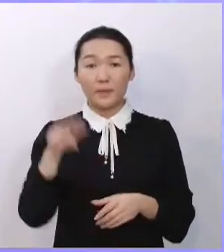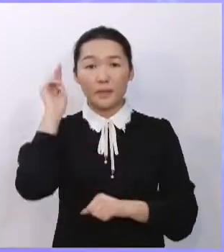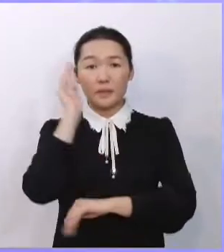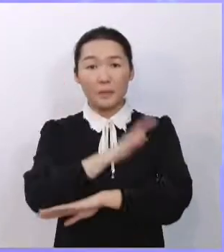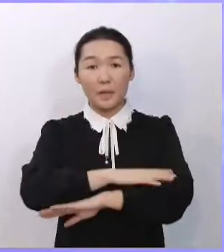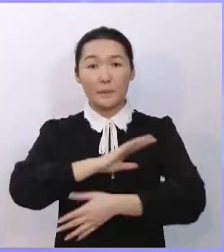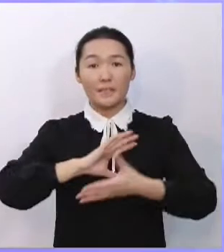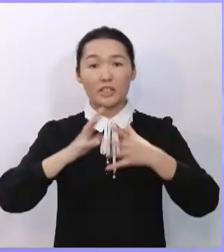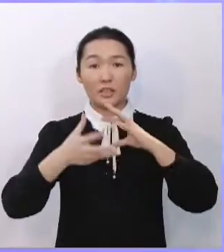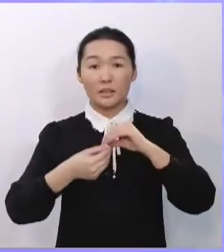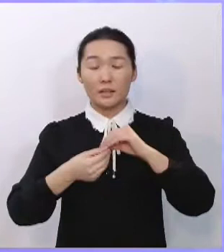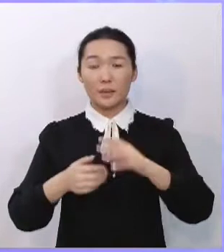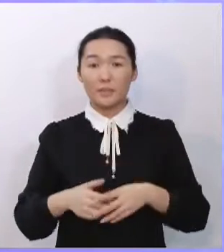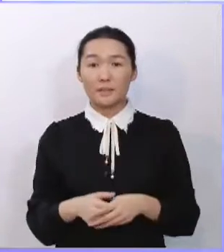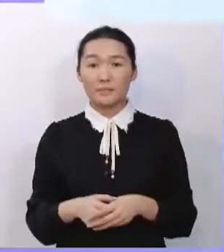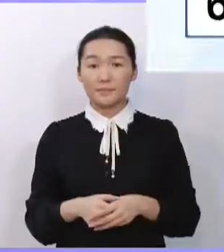Сабагыбызды жыйынтыктайбыз.